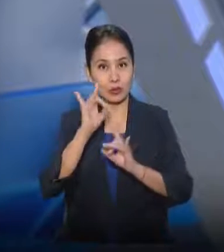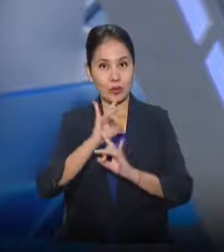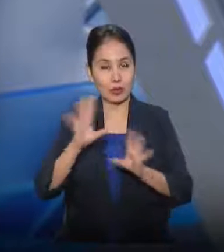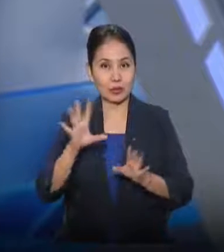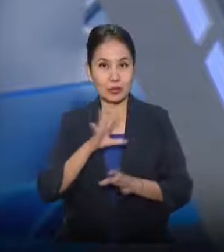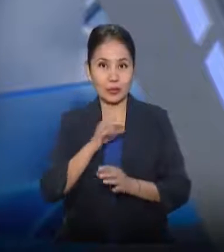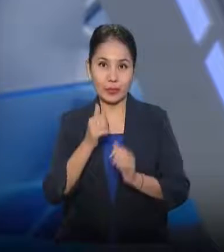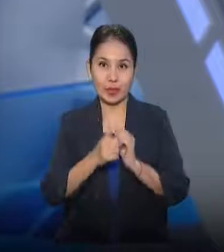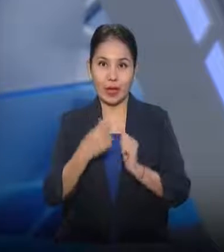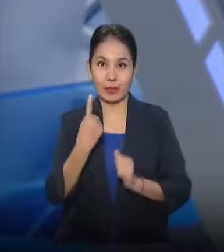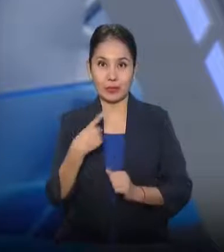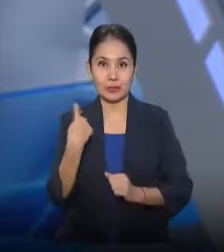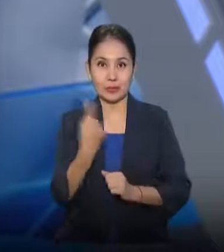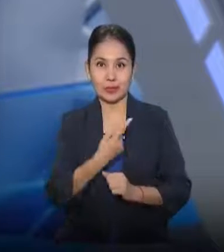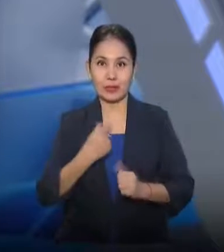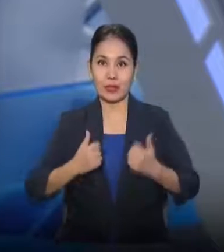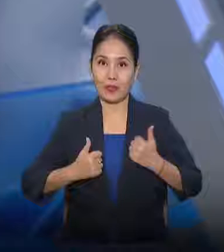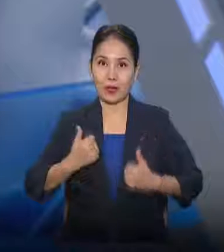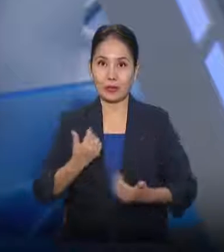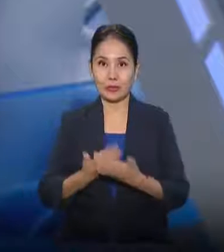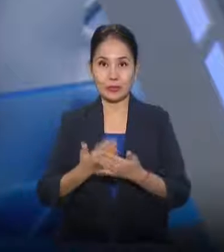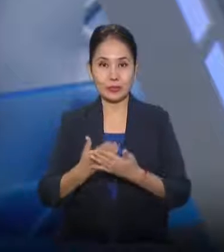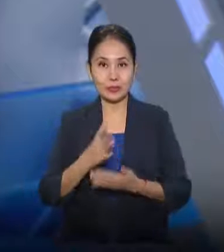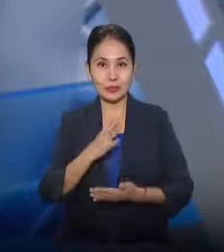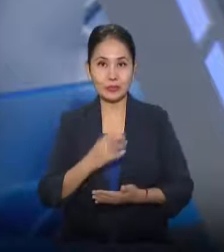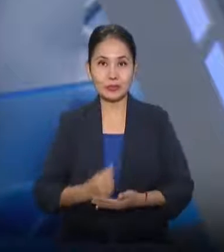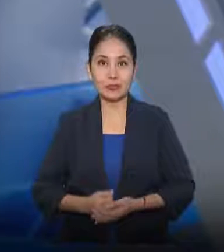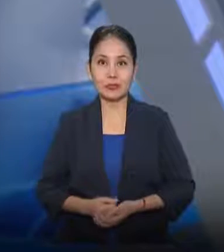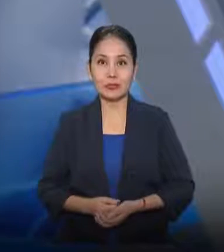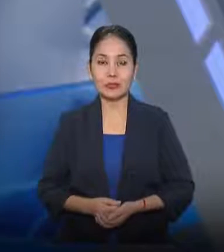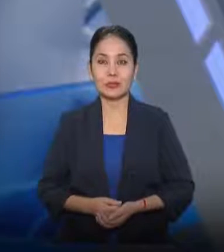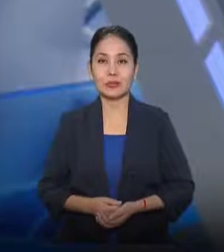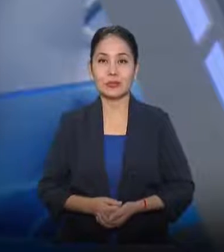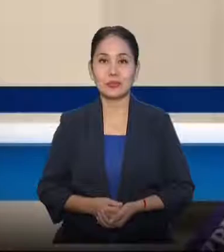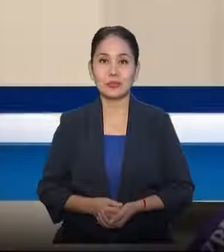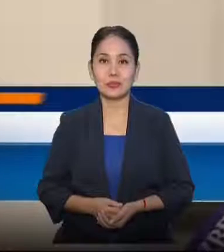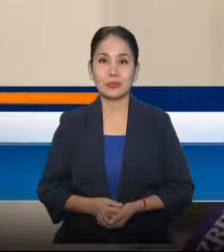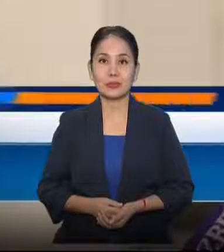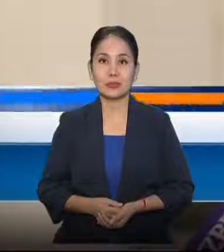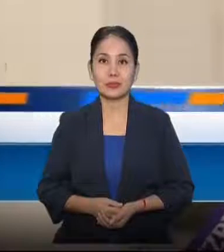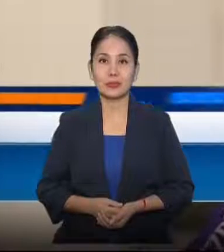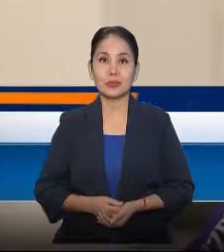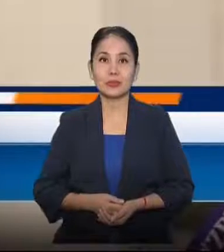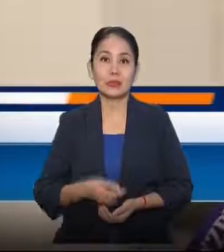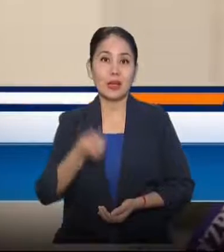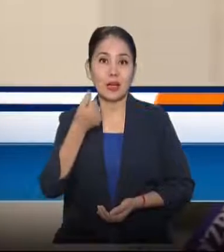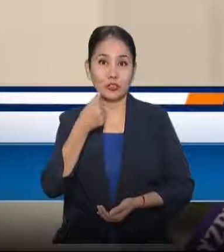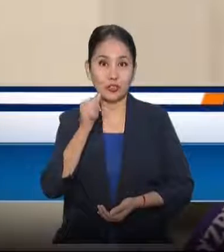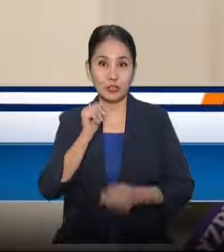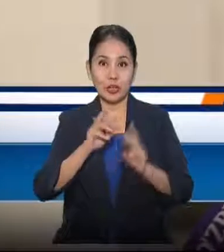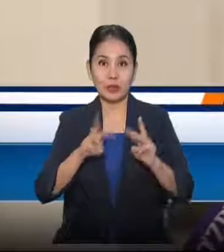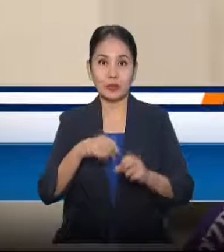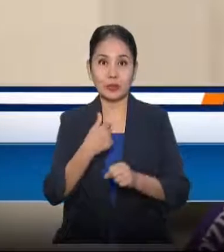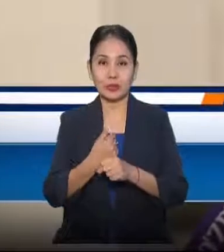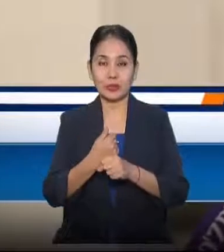etgani har birimizda faxr, iftixor tuyg'usini uyg'otmoqda. Mana kecha prezidentimiz